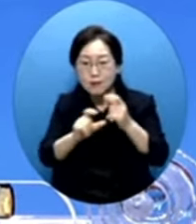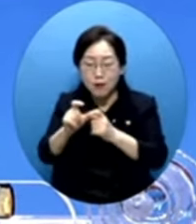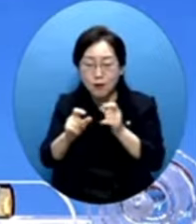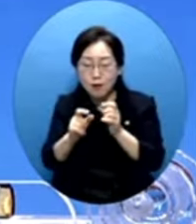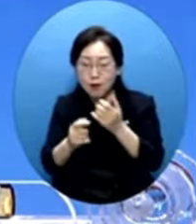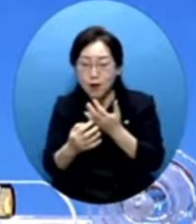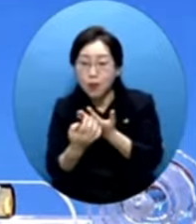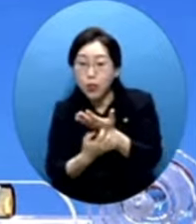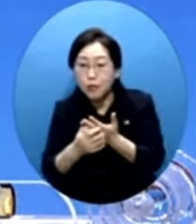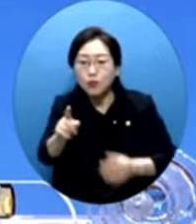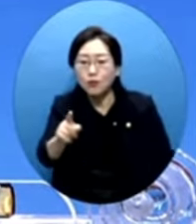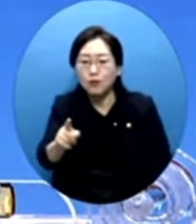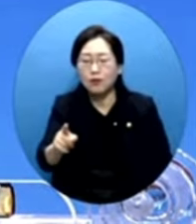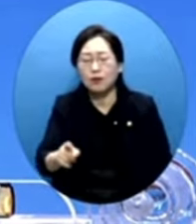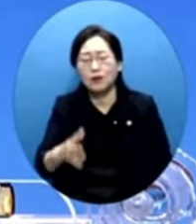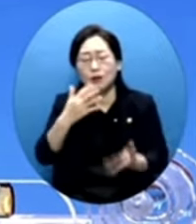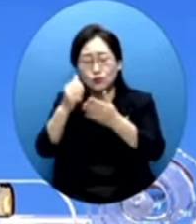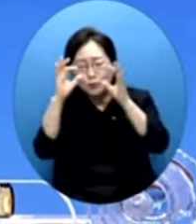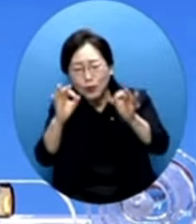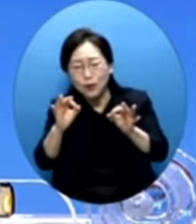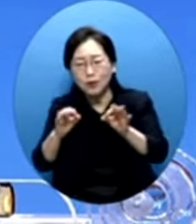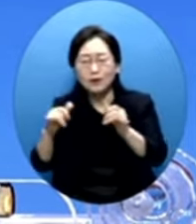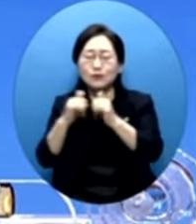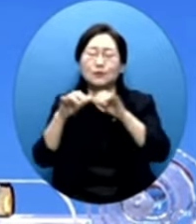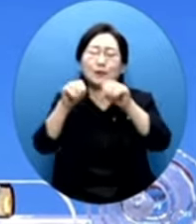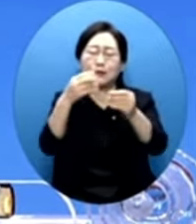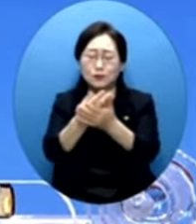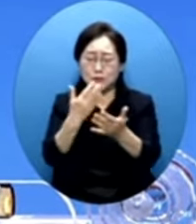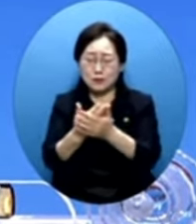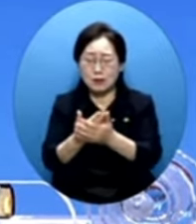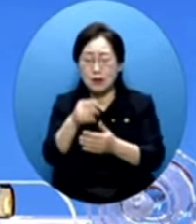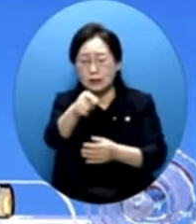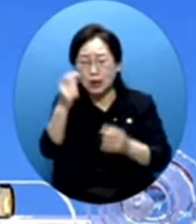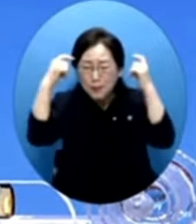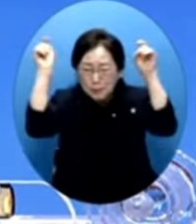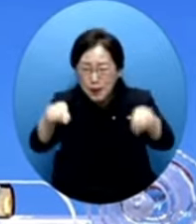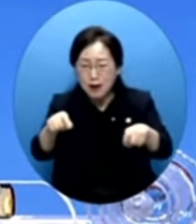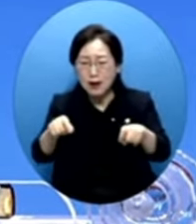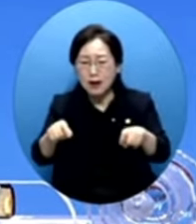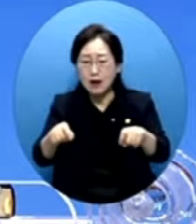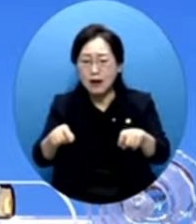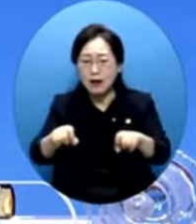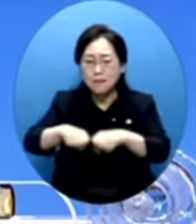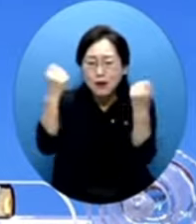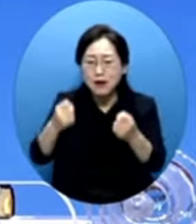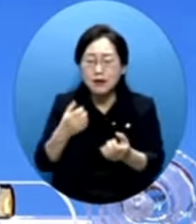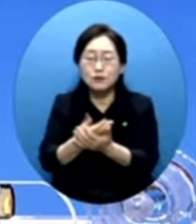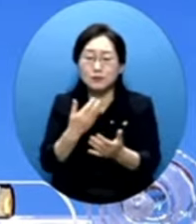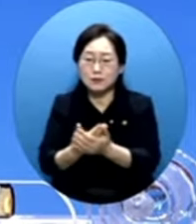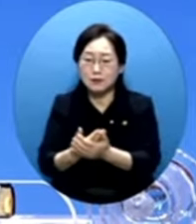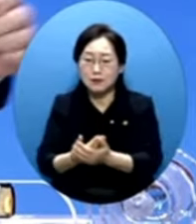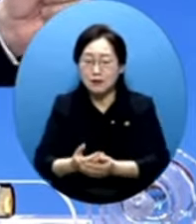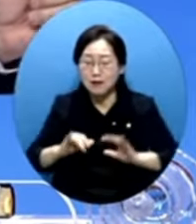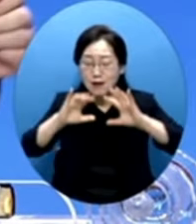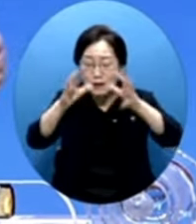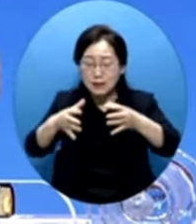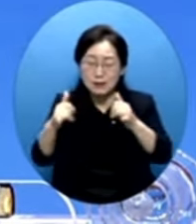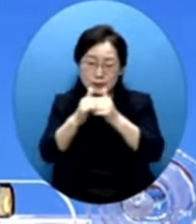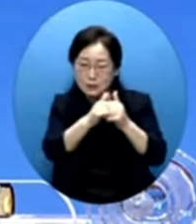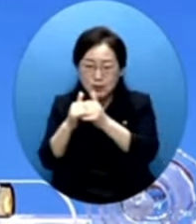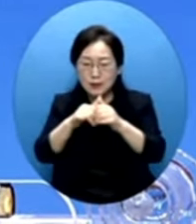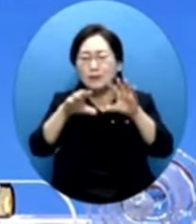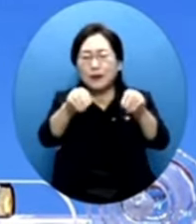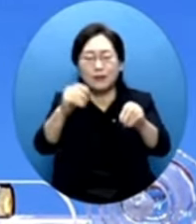주여 전쟁을 멈추게 하여 주옵소서 아멘 저들의 어리석음을 깨뜨려 주시고 전쟁에 멈추고 세계 평화가 임하게 하여